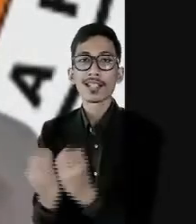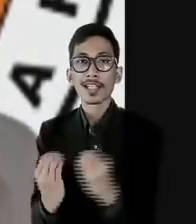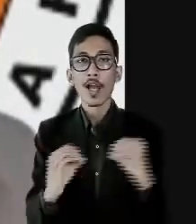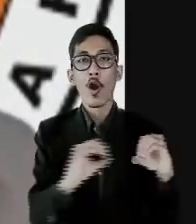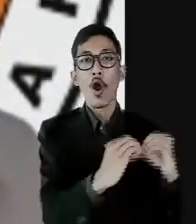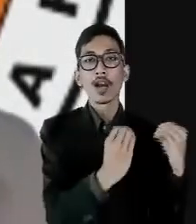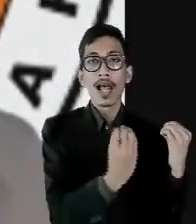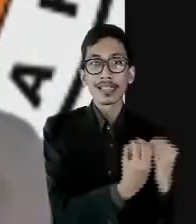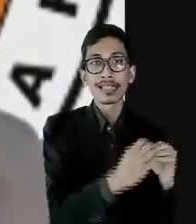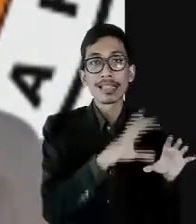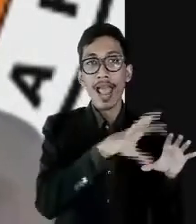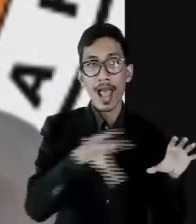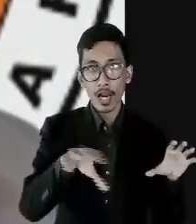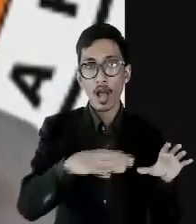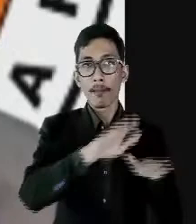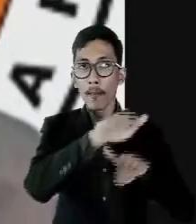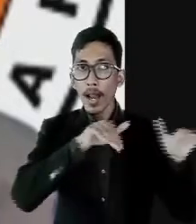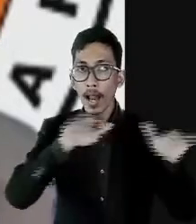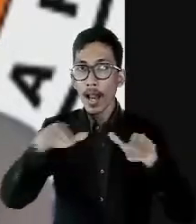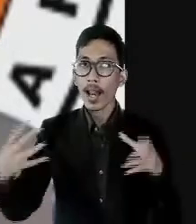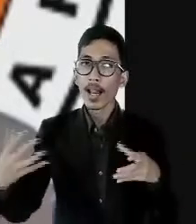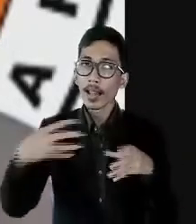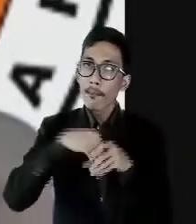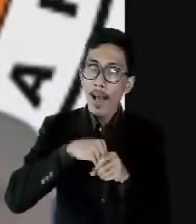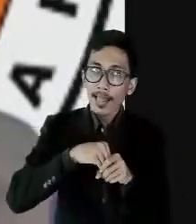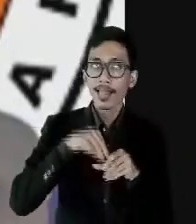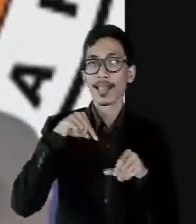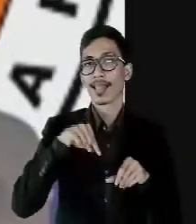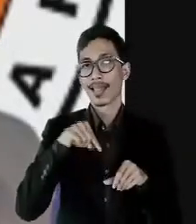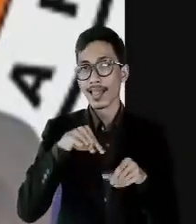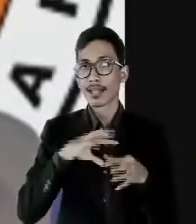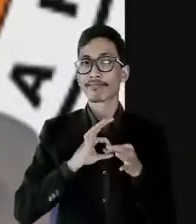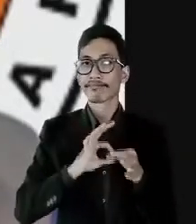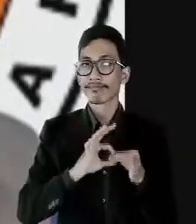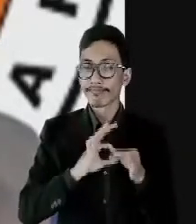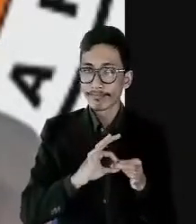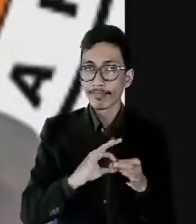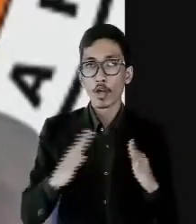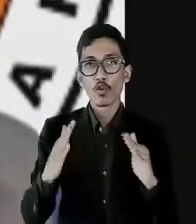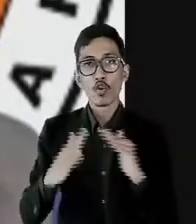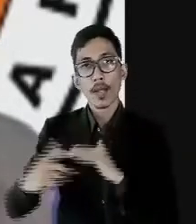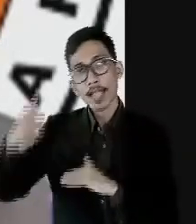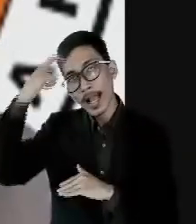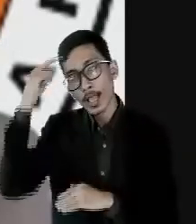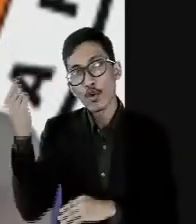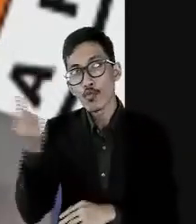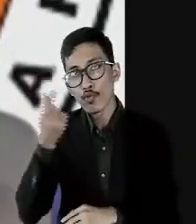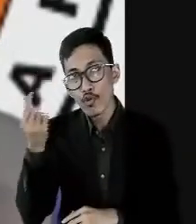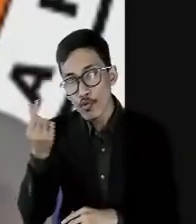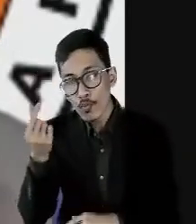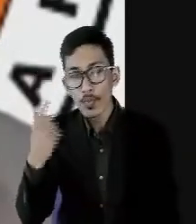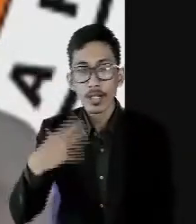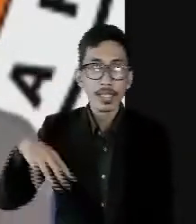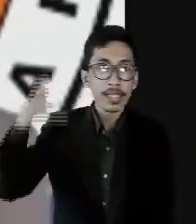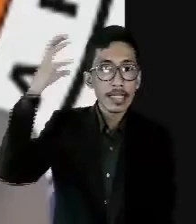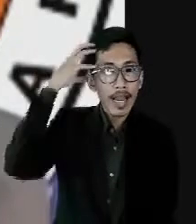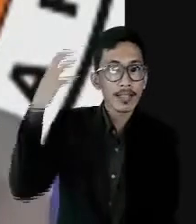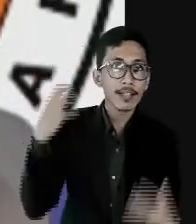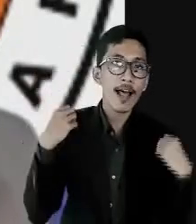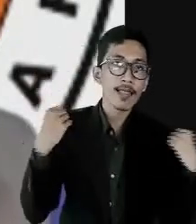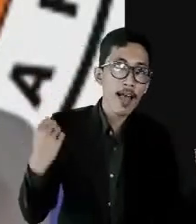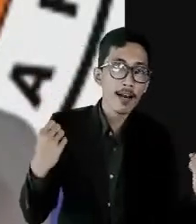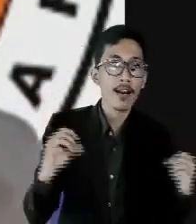daerah, baik itu Dinas Kesehatan, kemudian Rumah Sakit Umum Daerah Jawari,